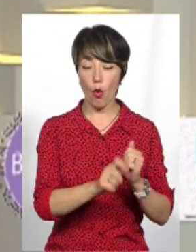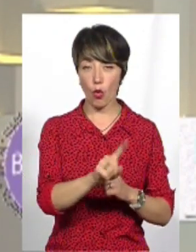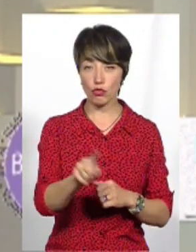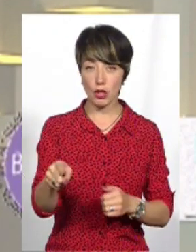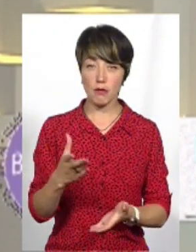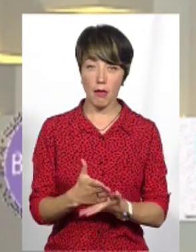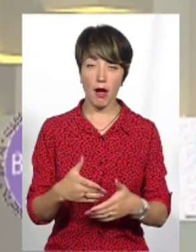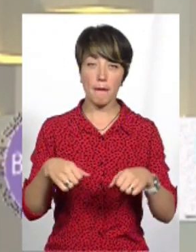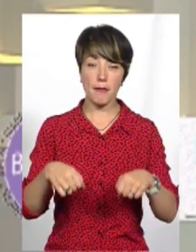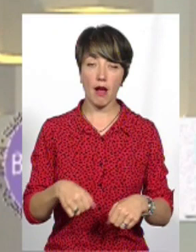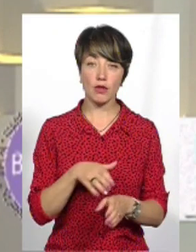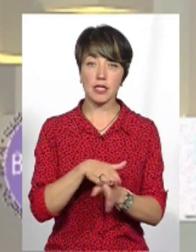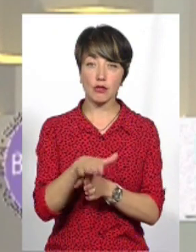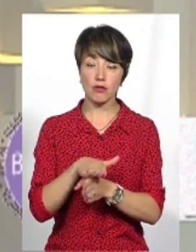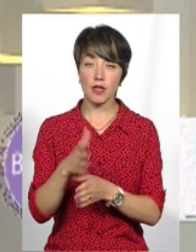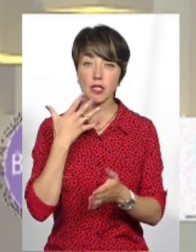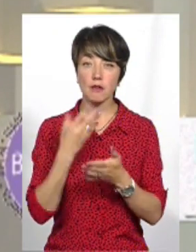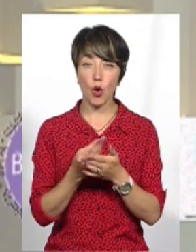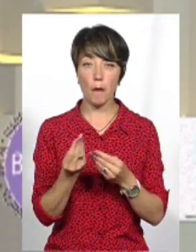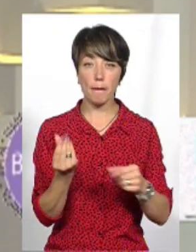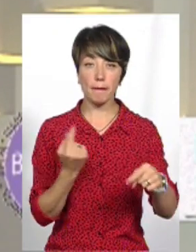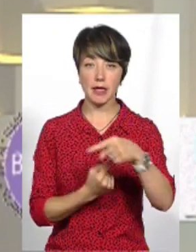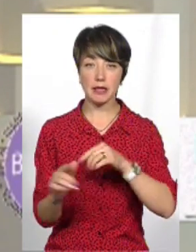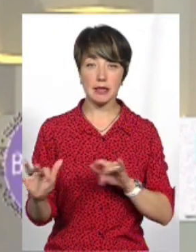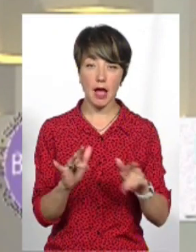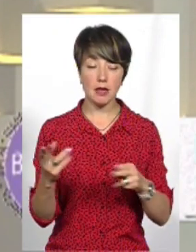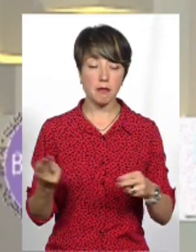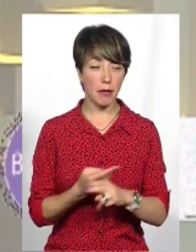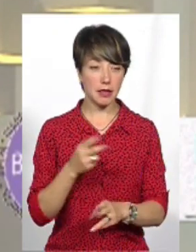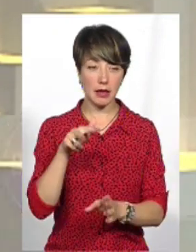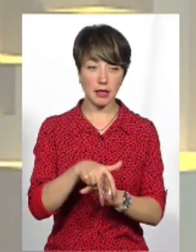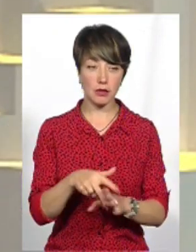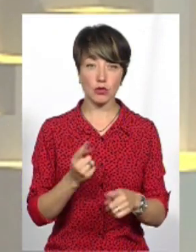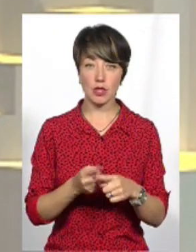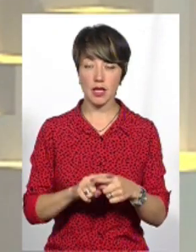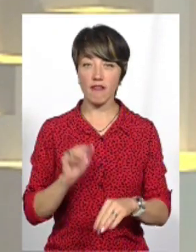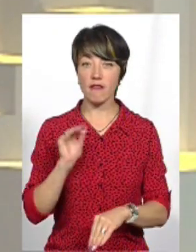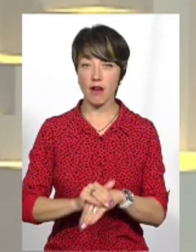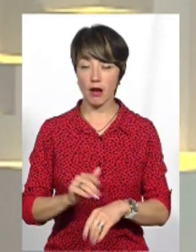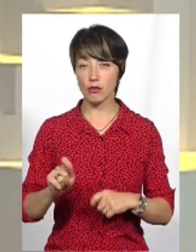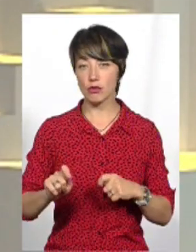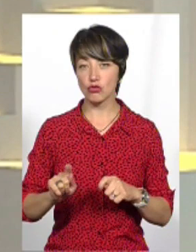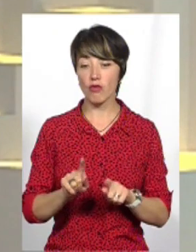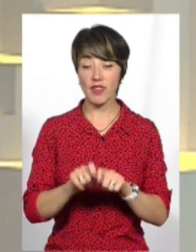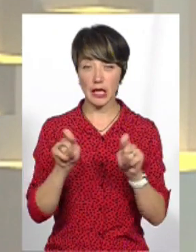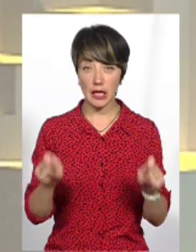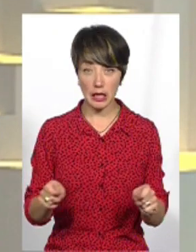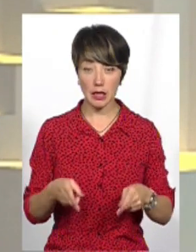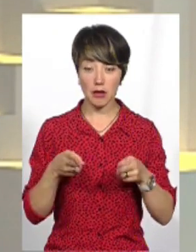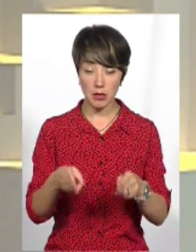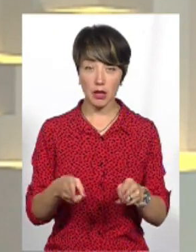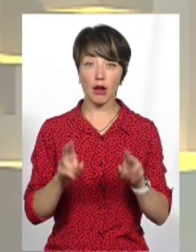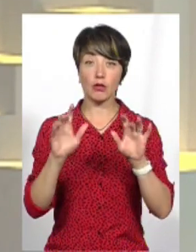право здійснювати свою підприємницьку діяльність без тиску. Даний факт, те, що порушили кримінальну справу по